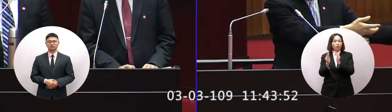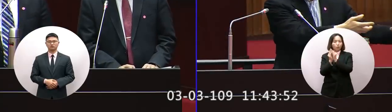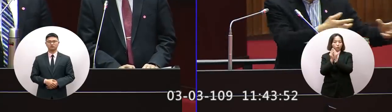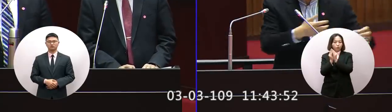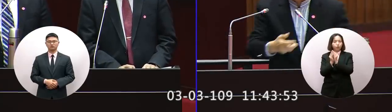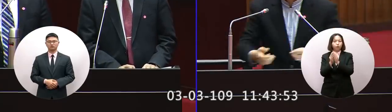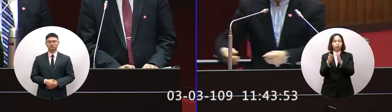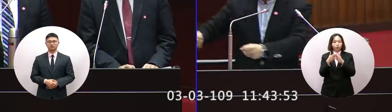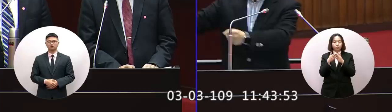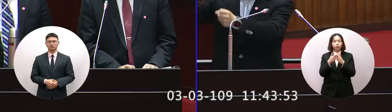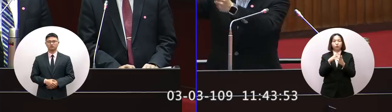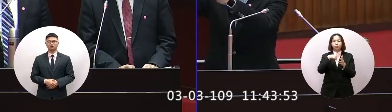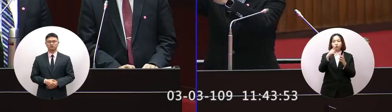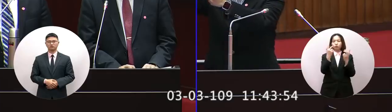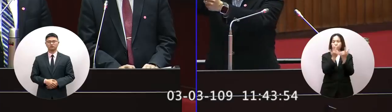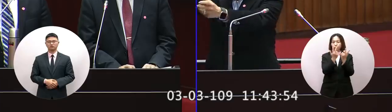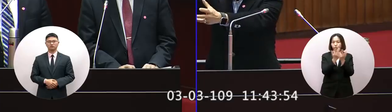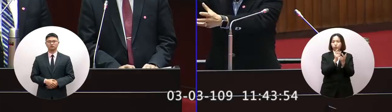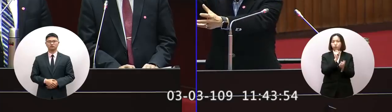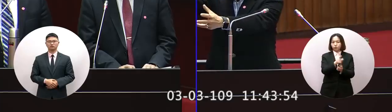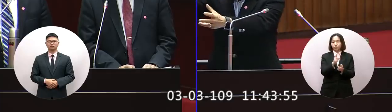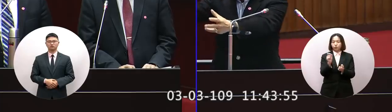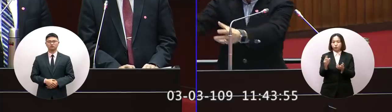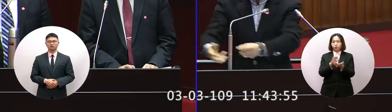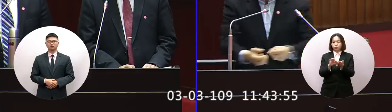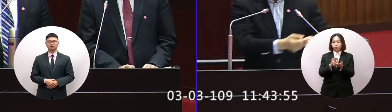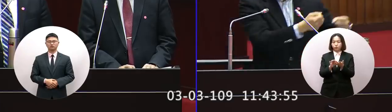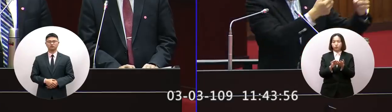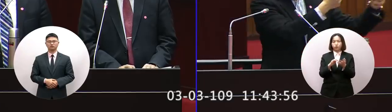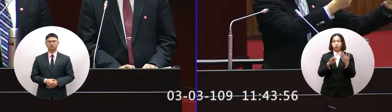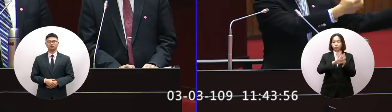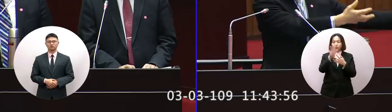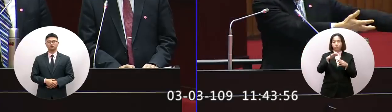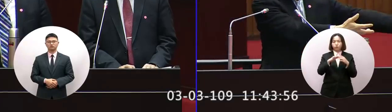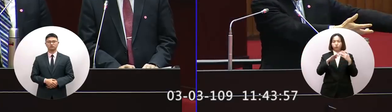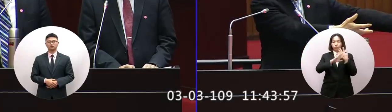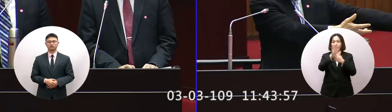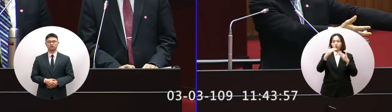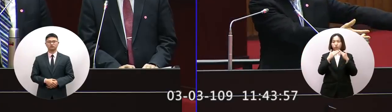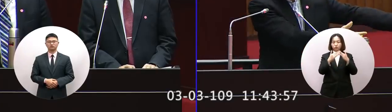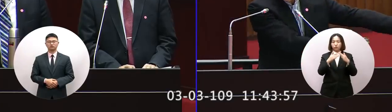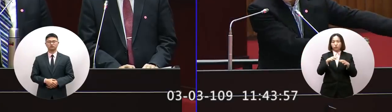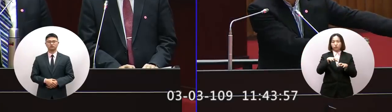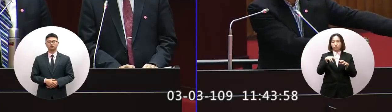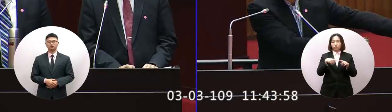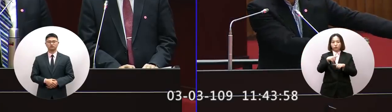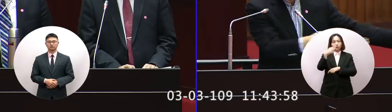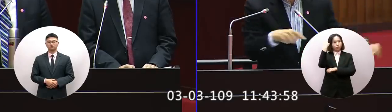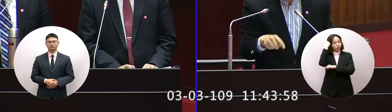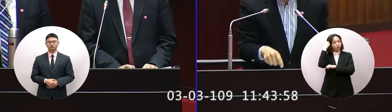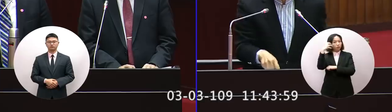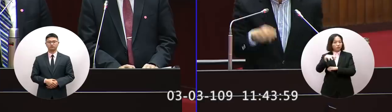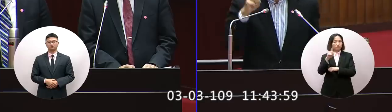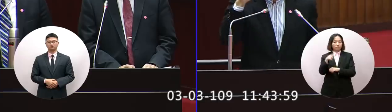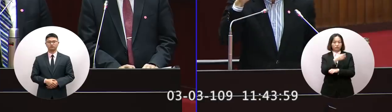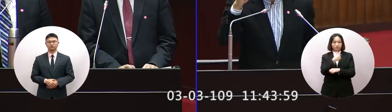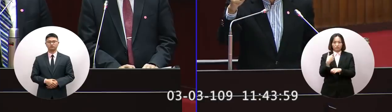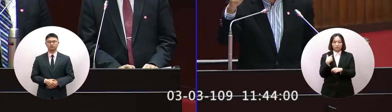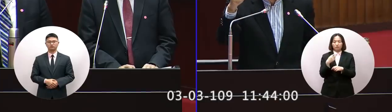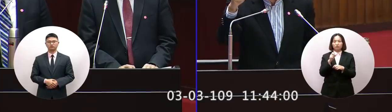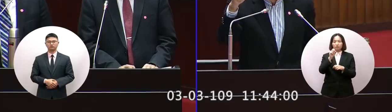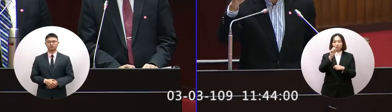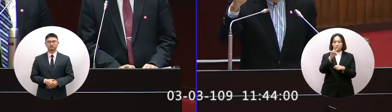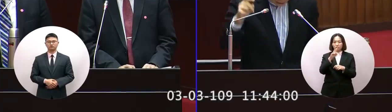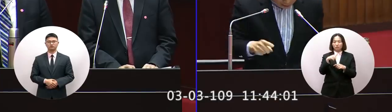費我要走去新北市消費我要走去北圍去開飯店只要用這